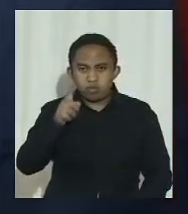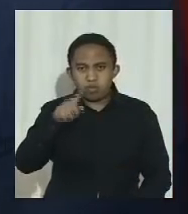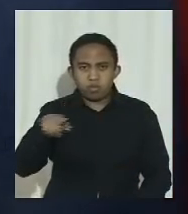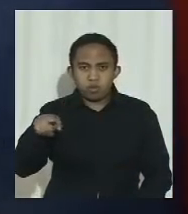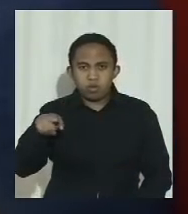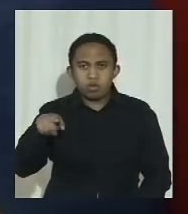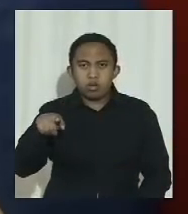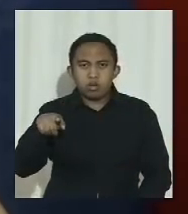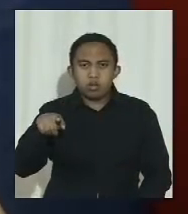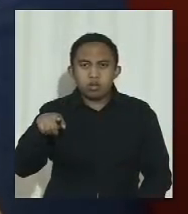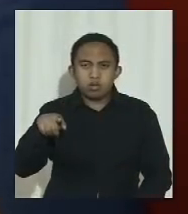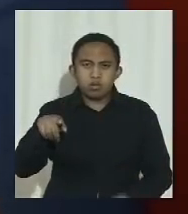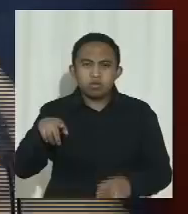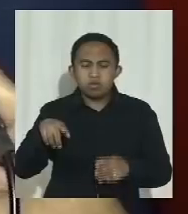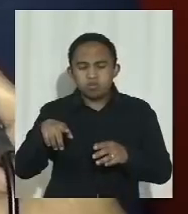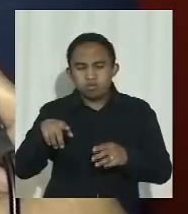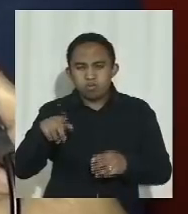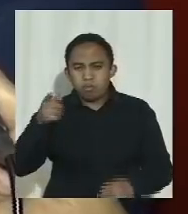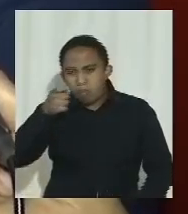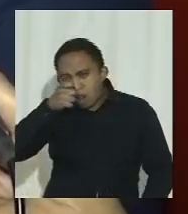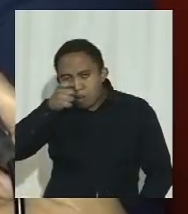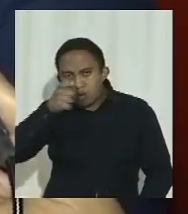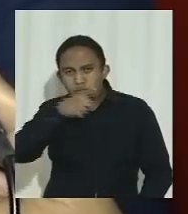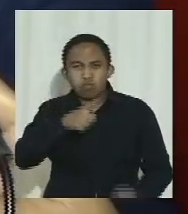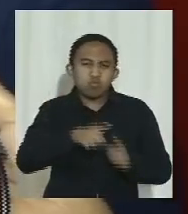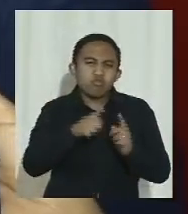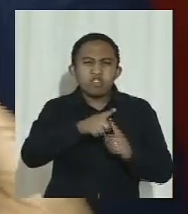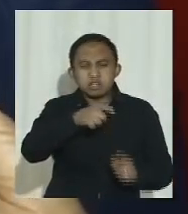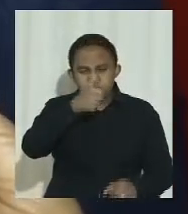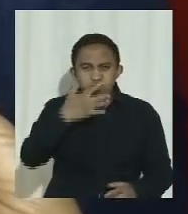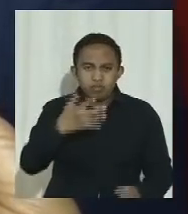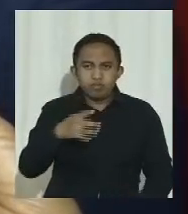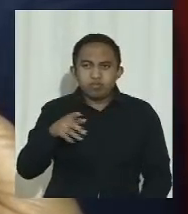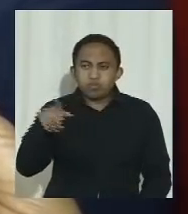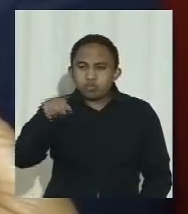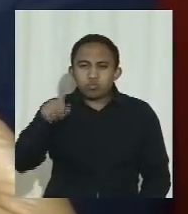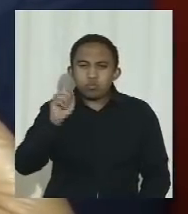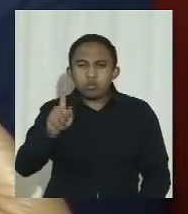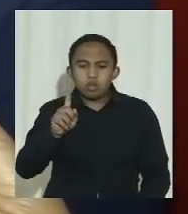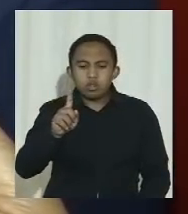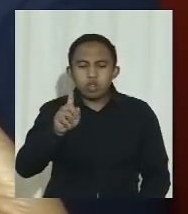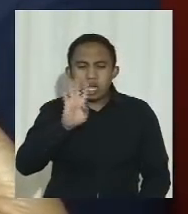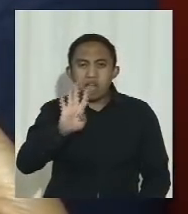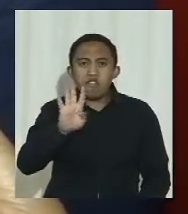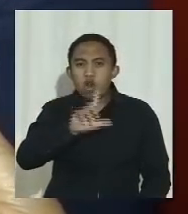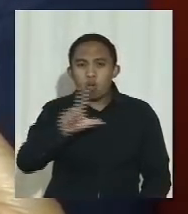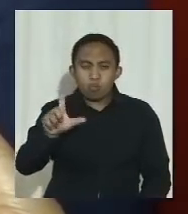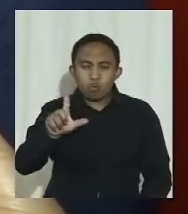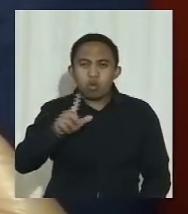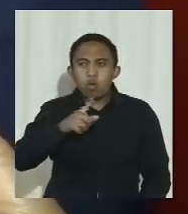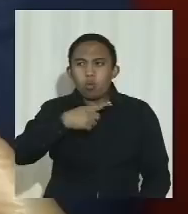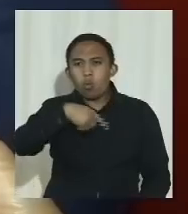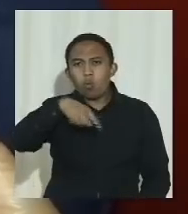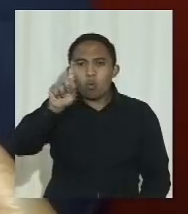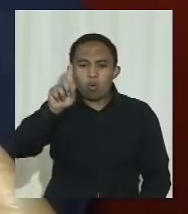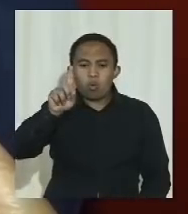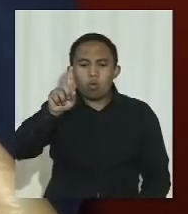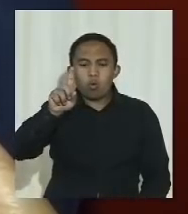du commerce et de la concurrence. Ny 40 amin'izy ireo zany a dia ho alefa eny